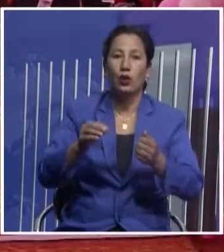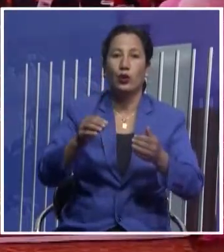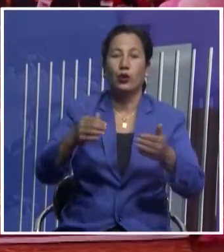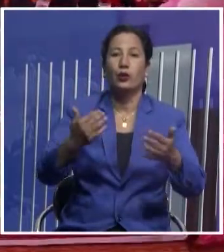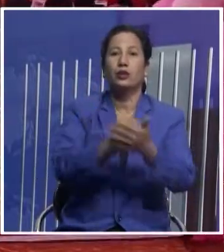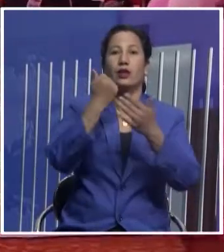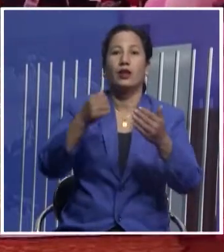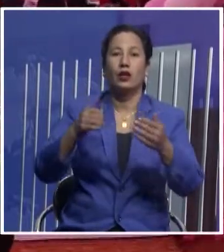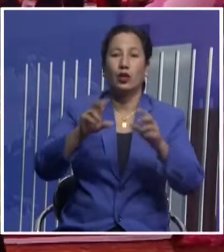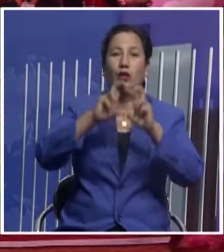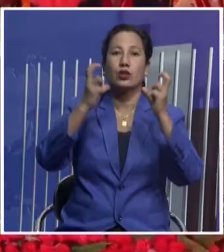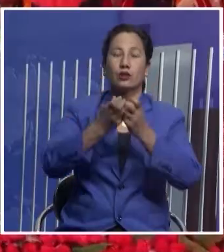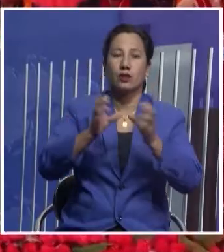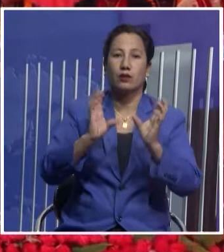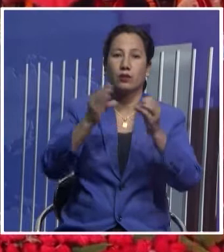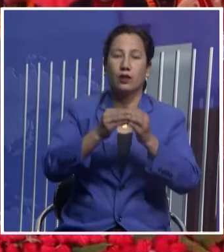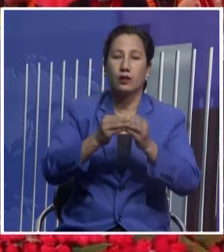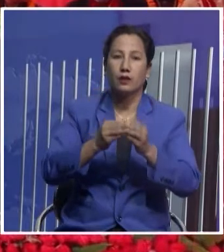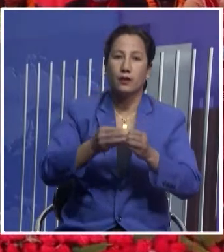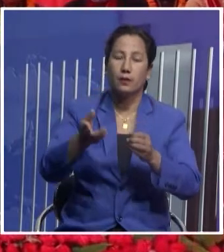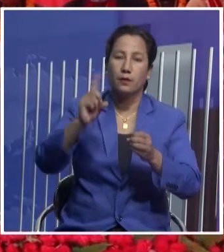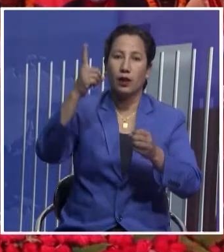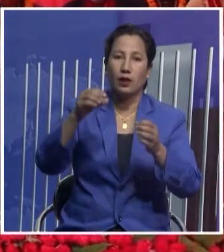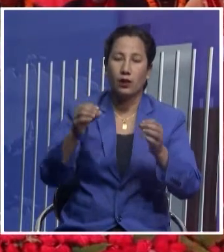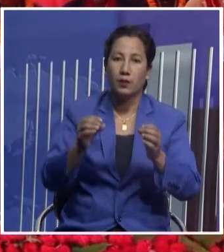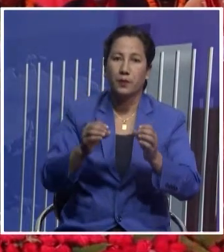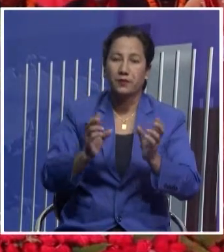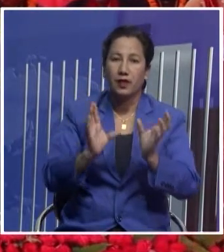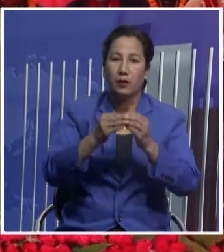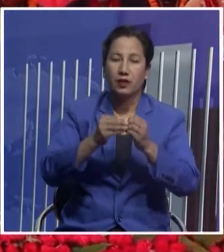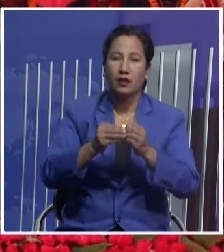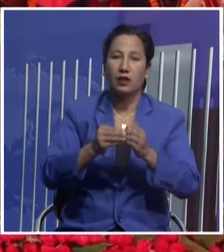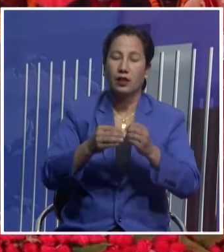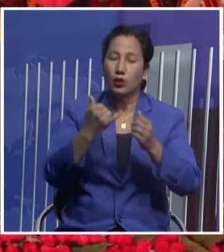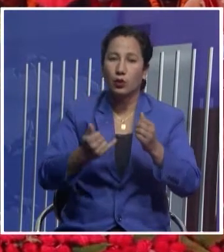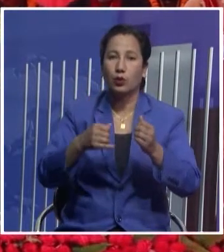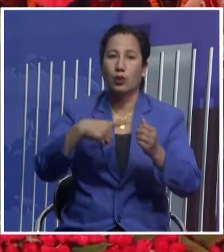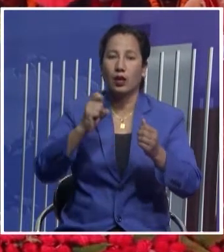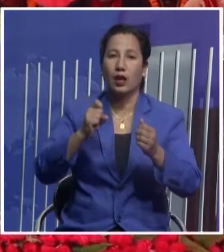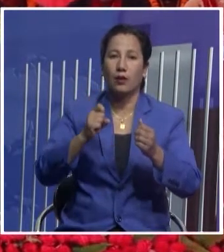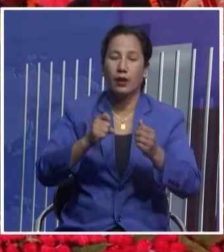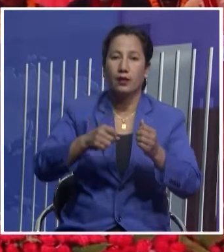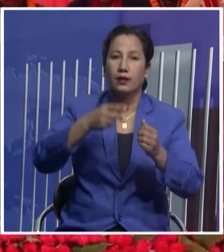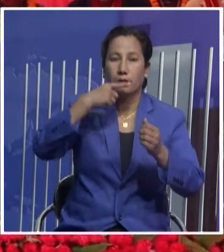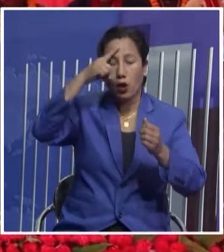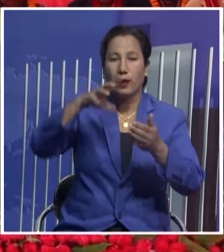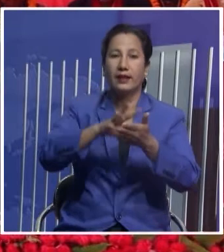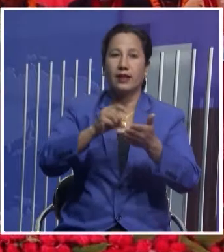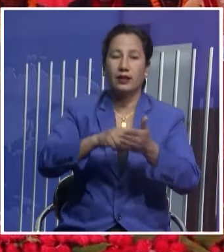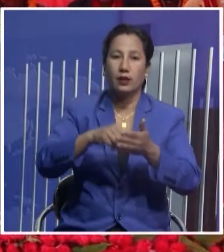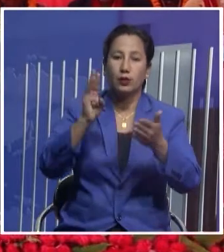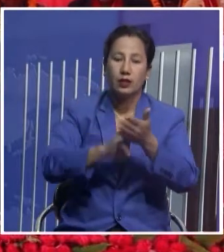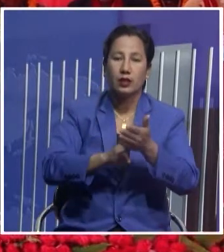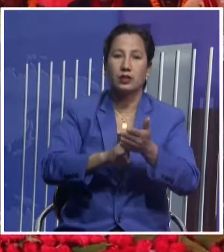संसदको बैठक पश्चात प्रदेश कमिटीको पहिलो बैठकले पदाधिकारीको टुङ्गो लगाउने नेकपा माओवादी केन्द्रका केन्द्रीय